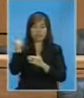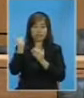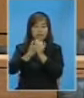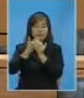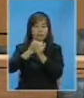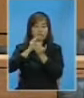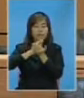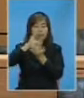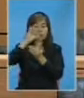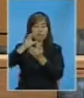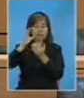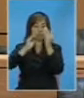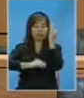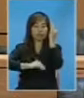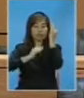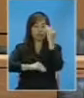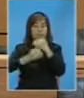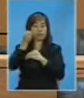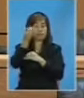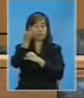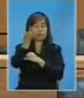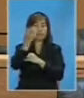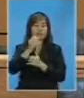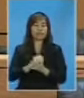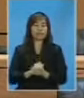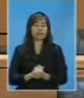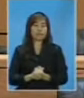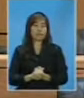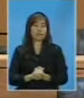าณในจังหวัดชายแดนภาคใต้นี่เยอะแยะมากมาย